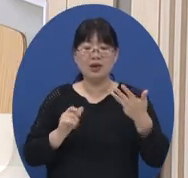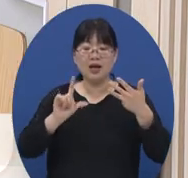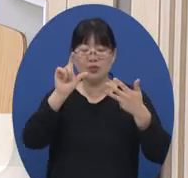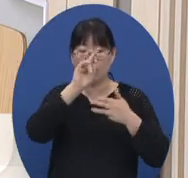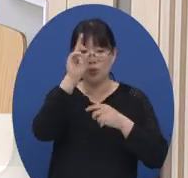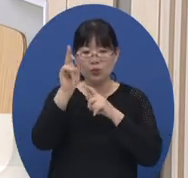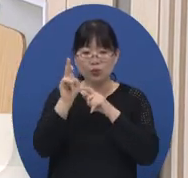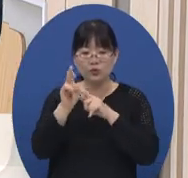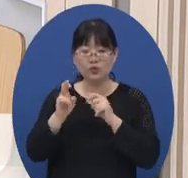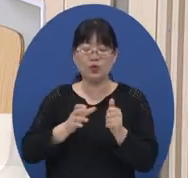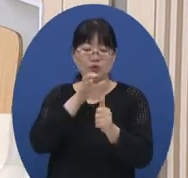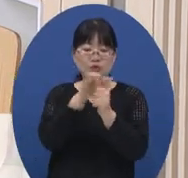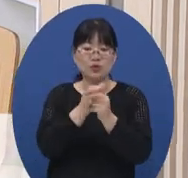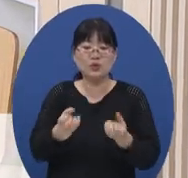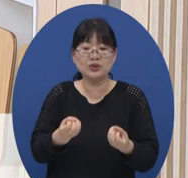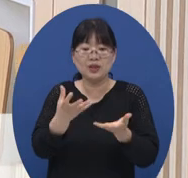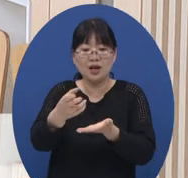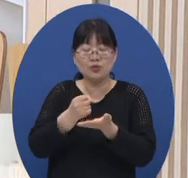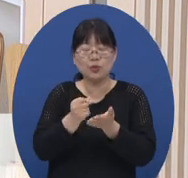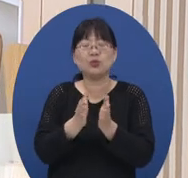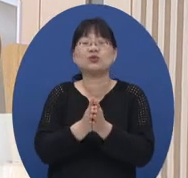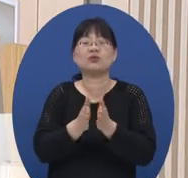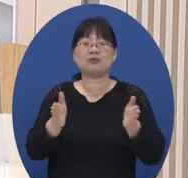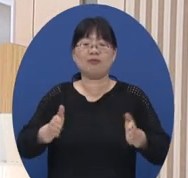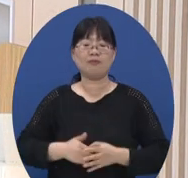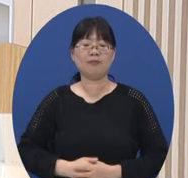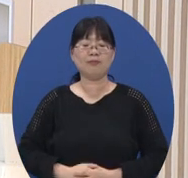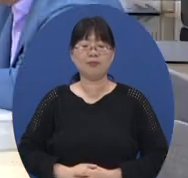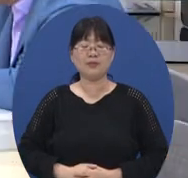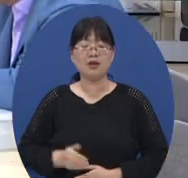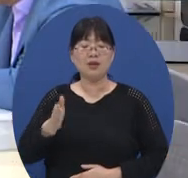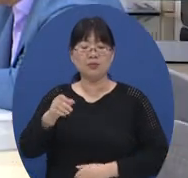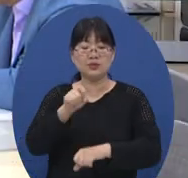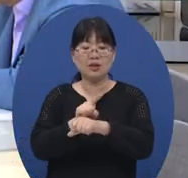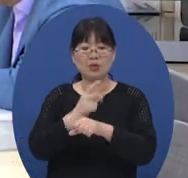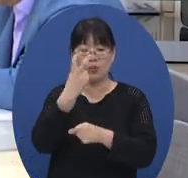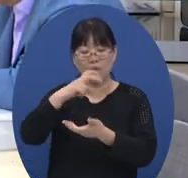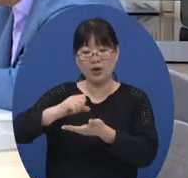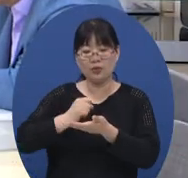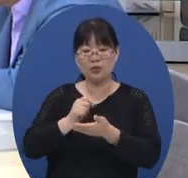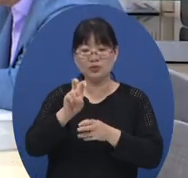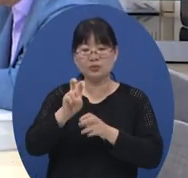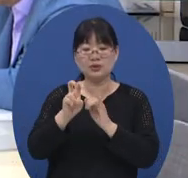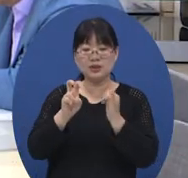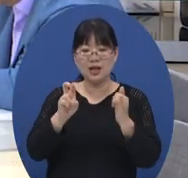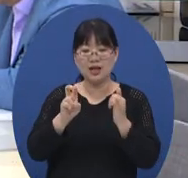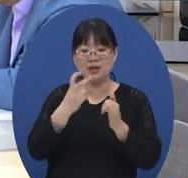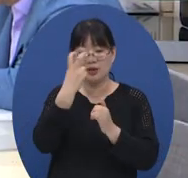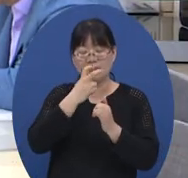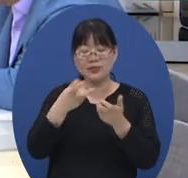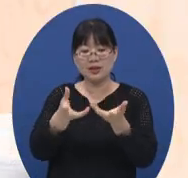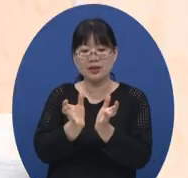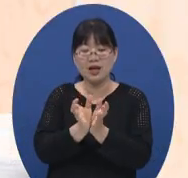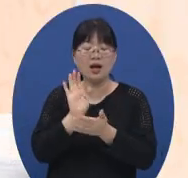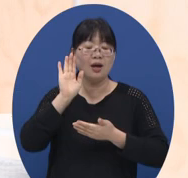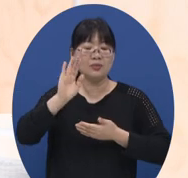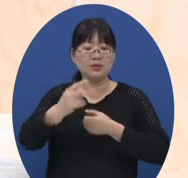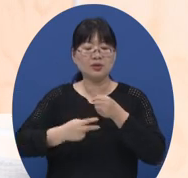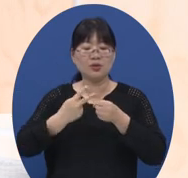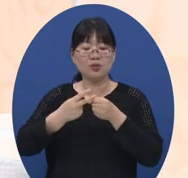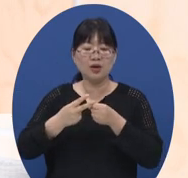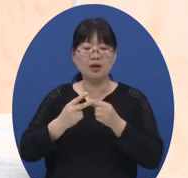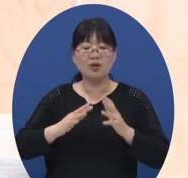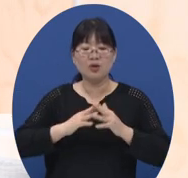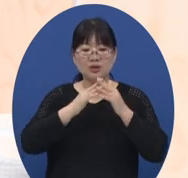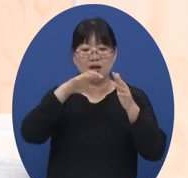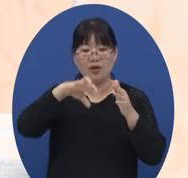선실에서 위쪽 수를 갖고 본격 출범했습니다 전문성을 고려해 선발된 20명의 시민 간의 다른 앞으로